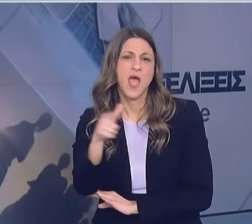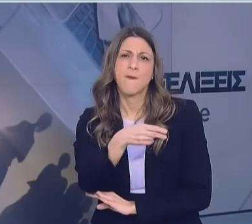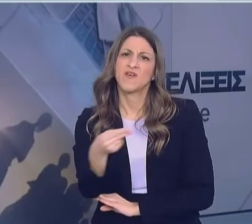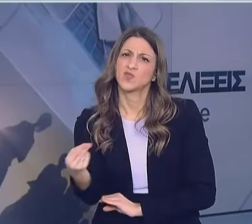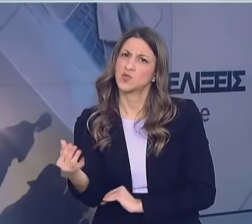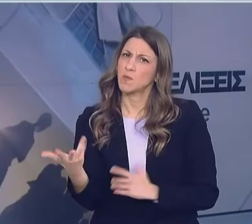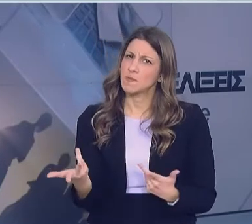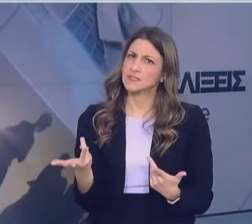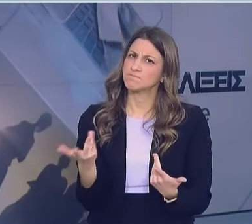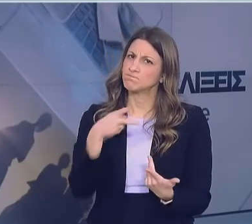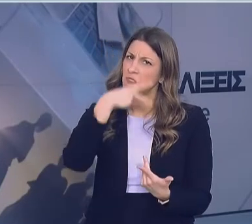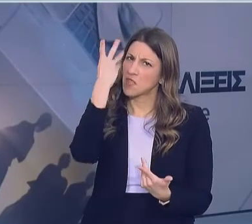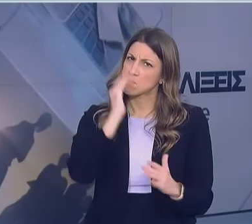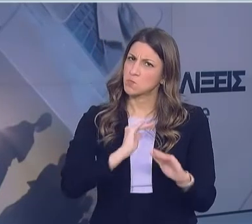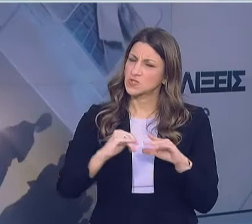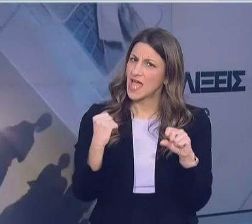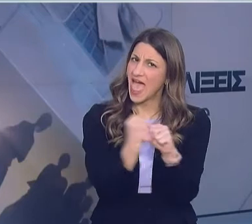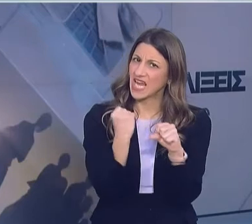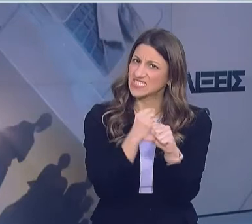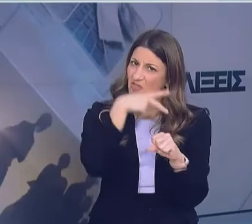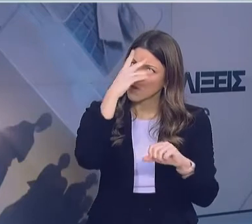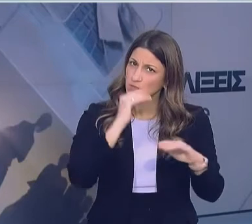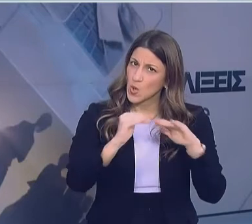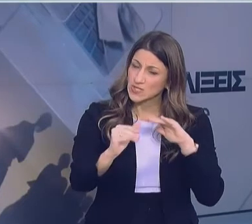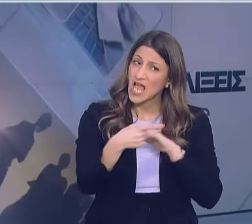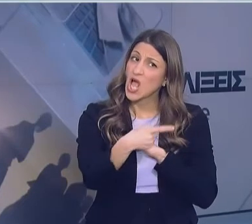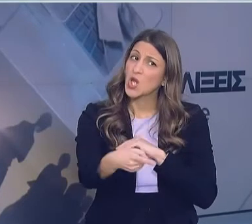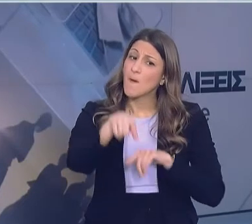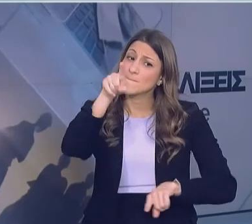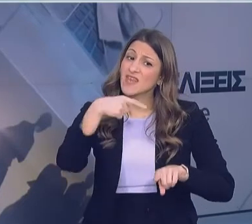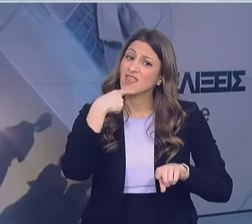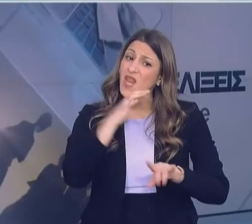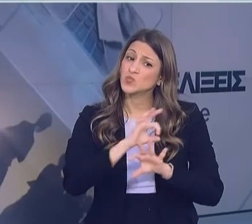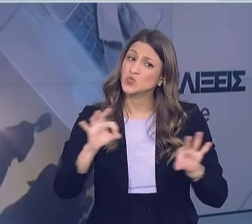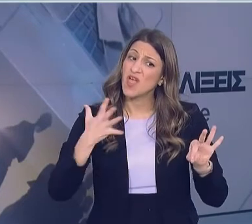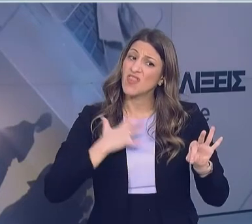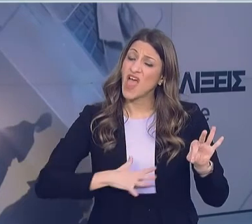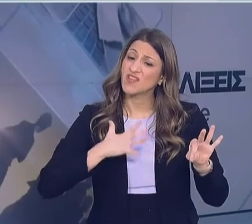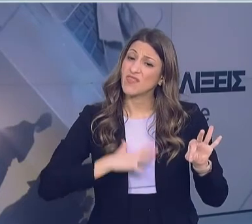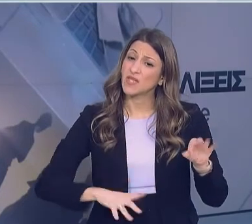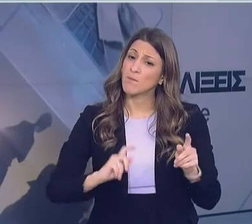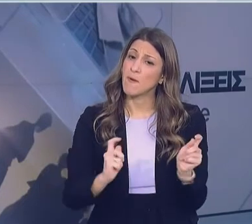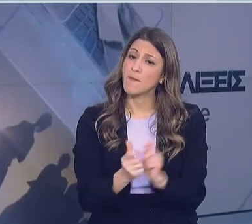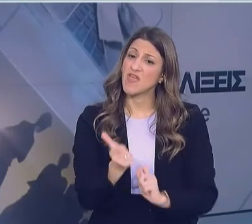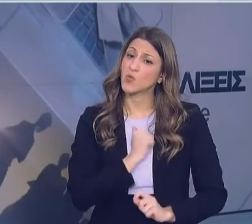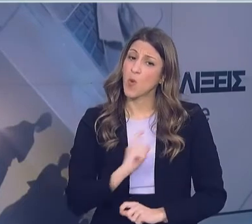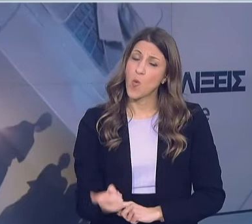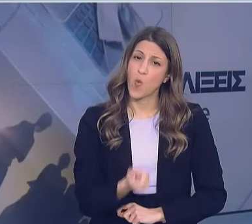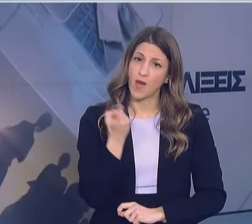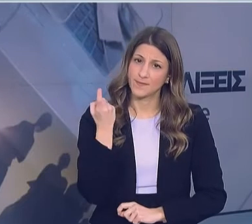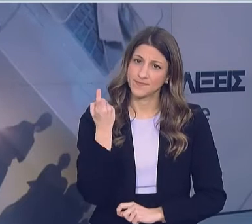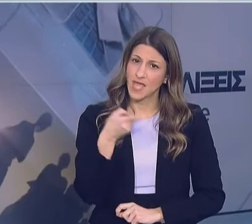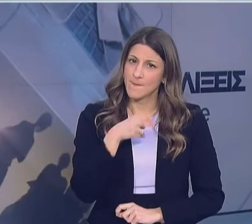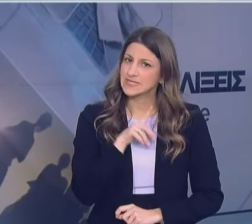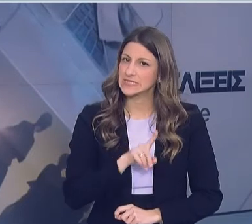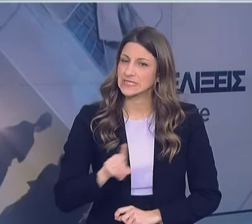το δημόσιο συμφέρον και πώς απαντάτε σε όσους υποστηρίζουν ότι μεροληπτείτε υπέρ των κρατικοδίαιτων του ιδιωτικού τομέα?